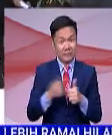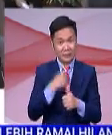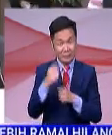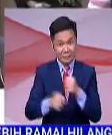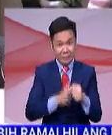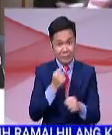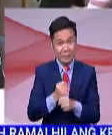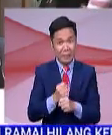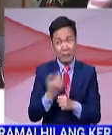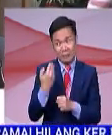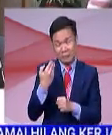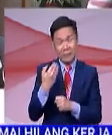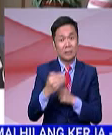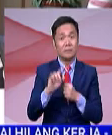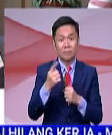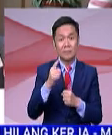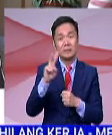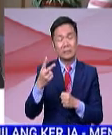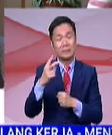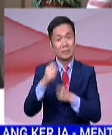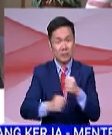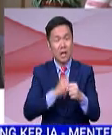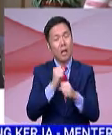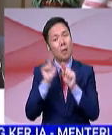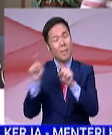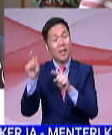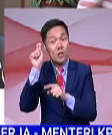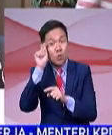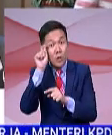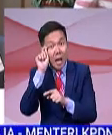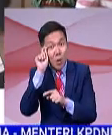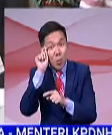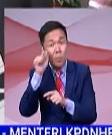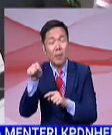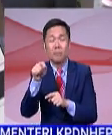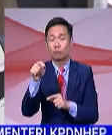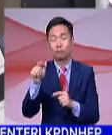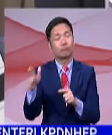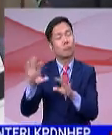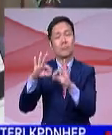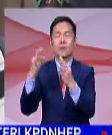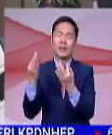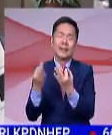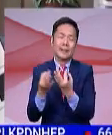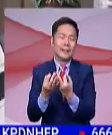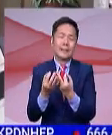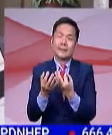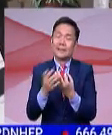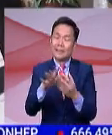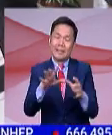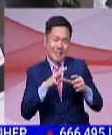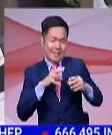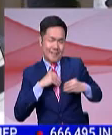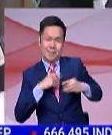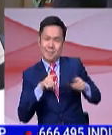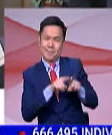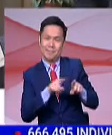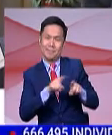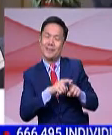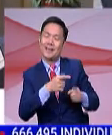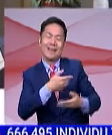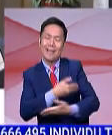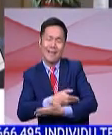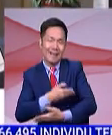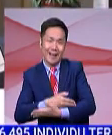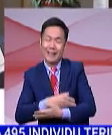Terengganu. Bermula daripada tahun 1 lagi saya dah bawa balik ke Terengganu dan keluarga saya pun dah macam terima dia macam anak sendiri. Jadi macam tak ada halangan